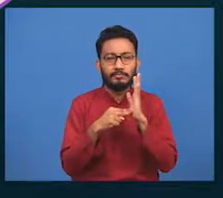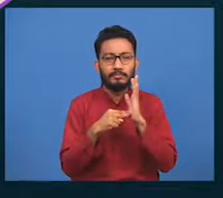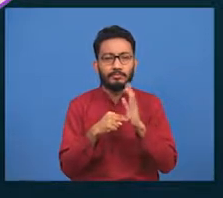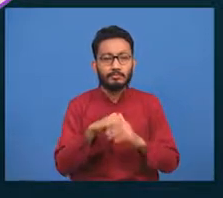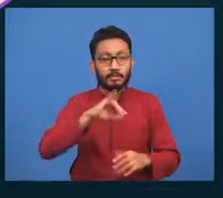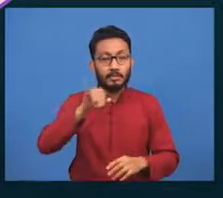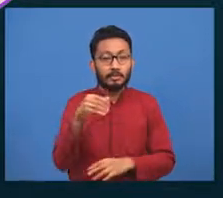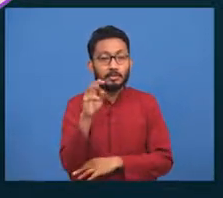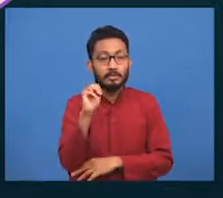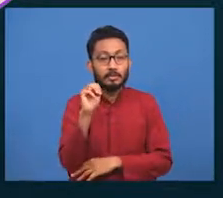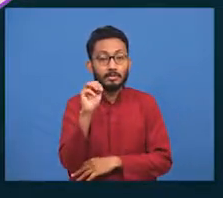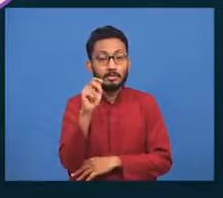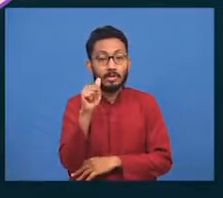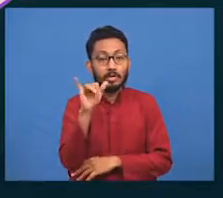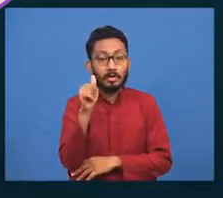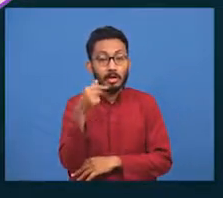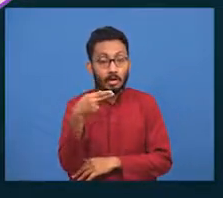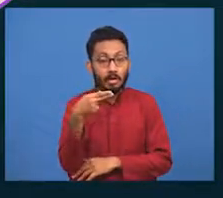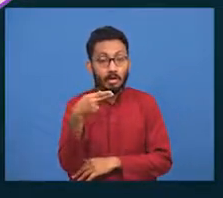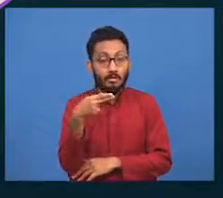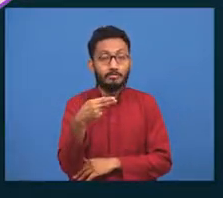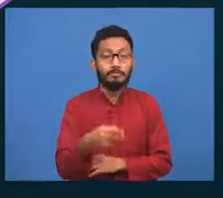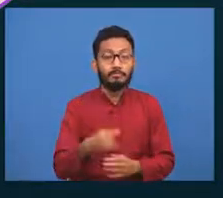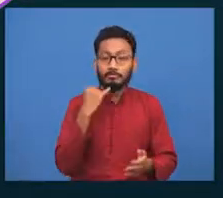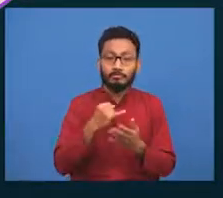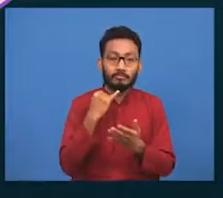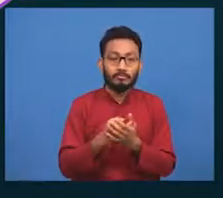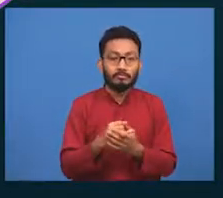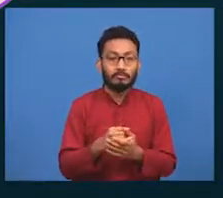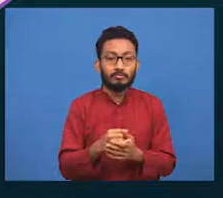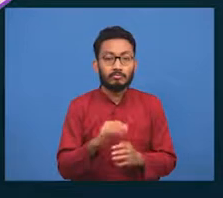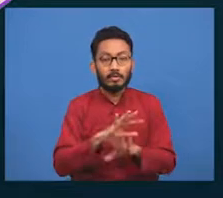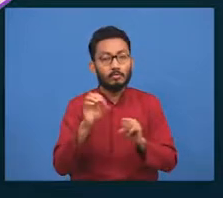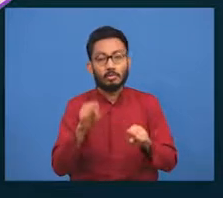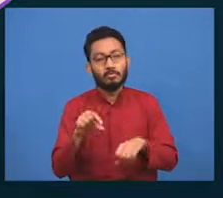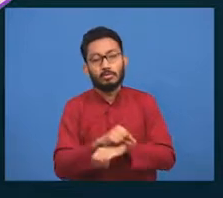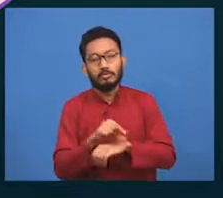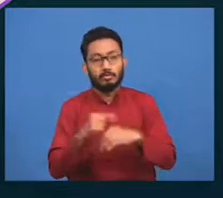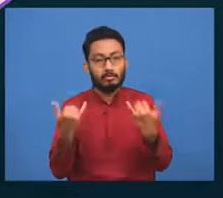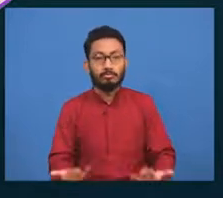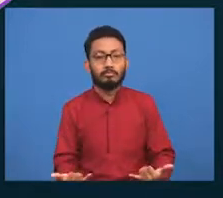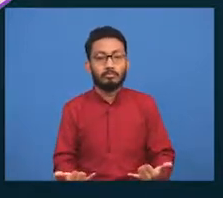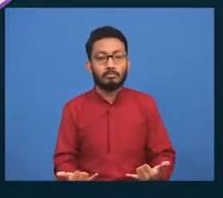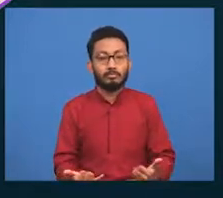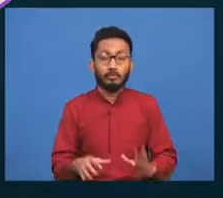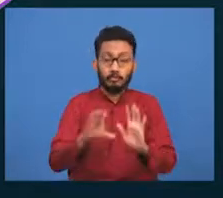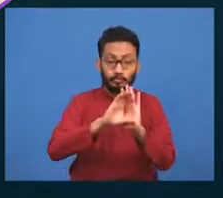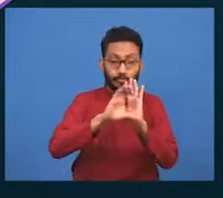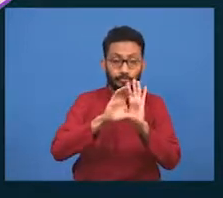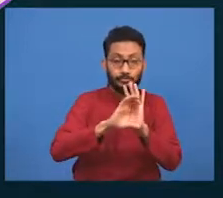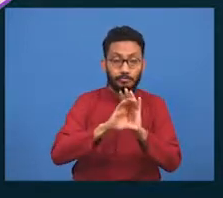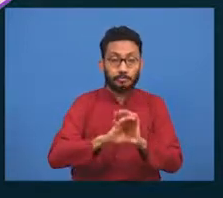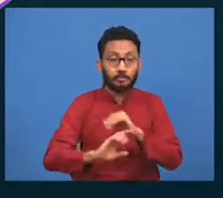hanya sesuai dengan masyarakat Arab dan tidak sesuai untuk dilaksanakan di zaman moden